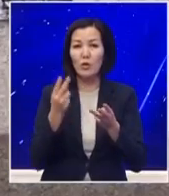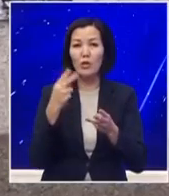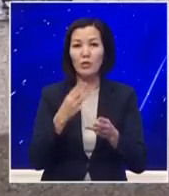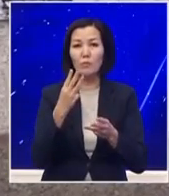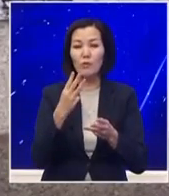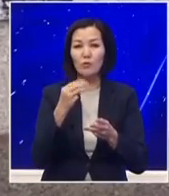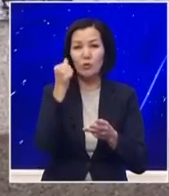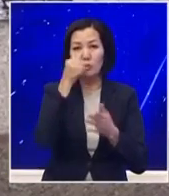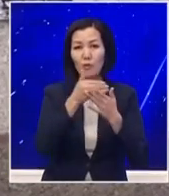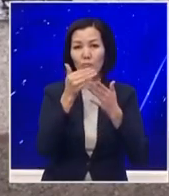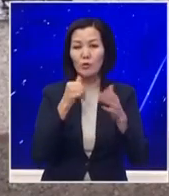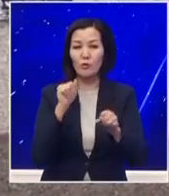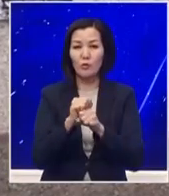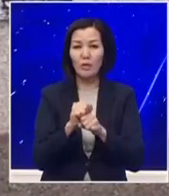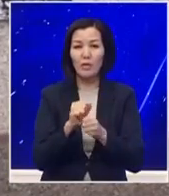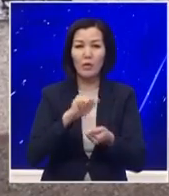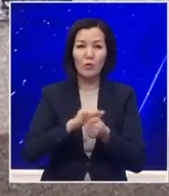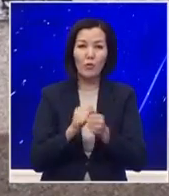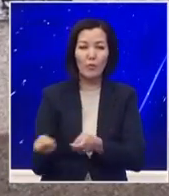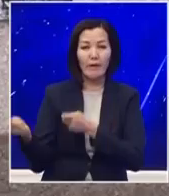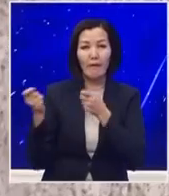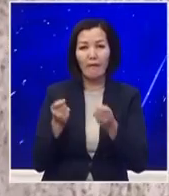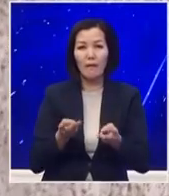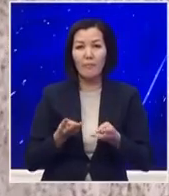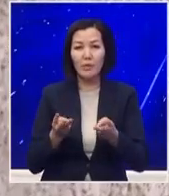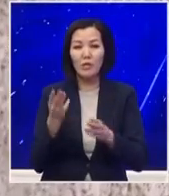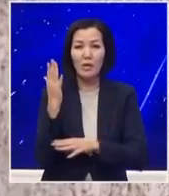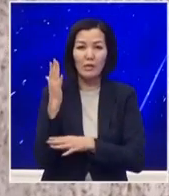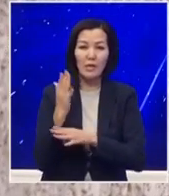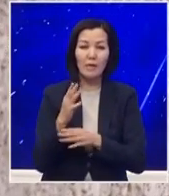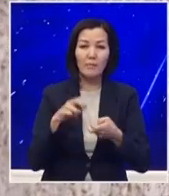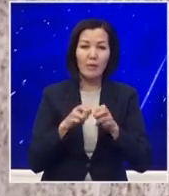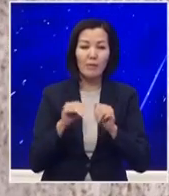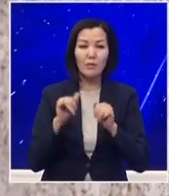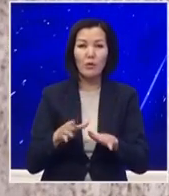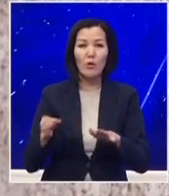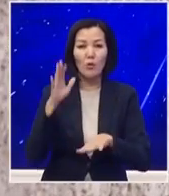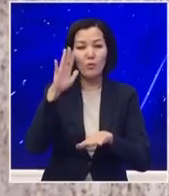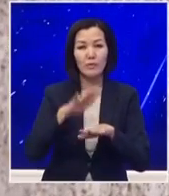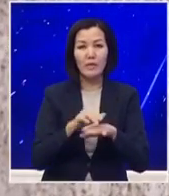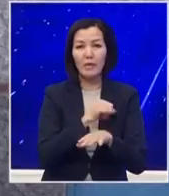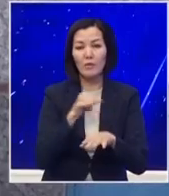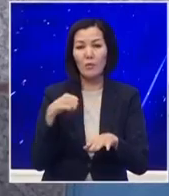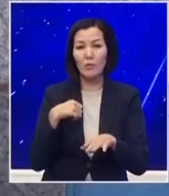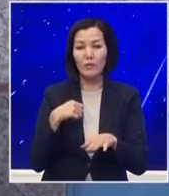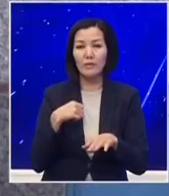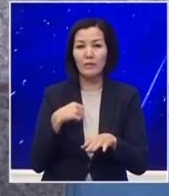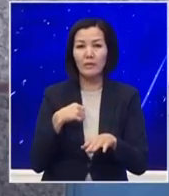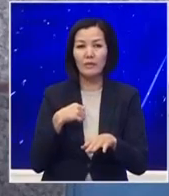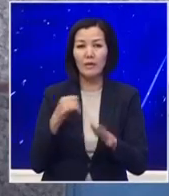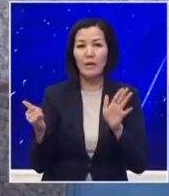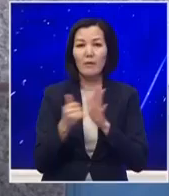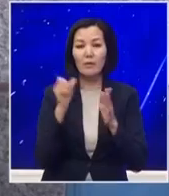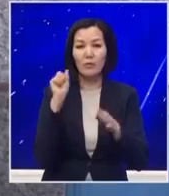бұрын тоқтатылған болатын. Көмір тасып, от жаққан тұрғындар мәселесін шешу үшін облыс әкімі блокты модульді қазандық орнатуға